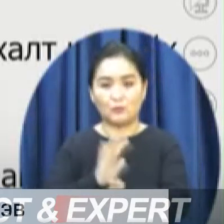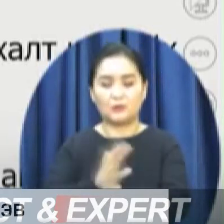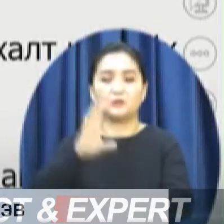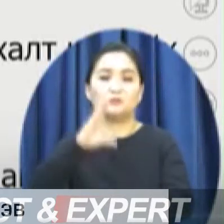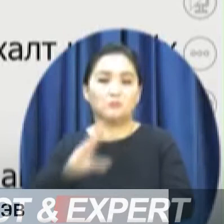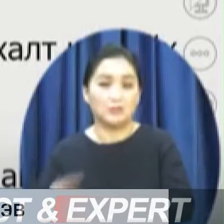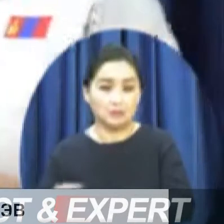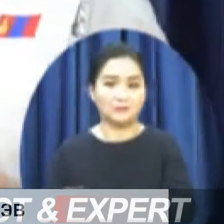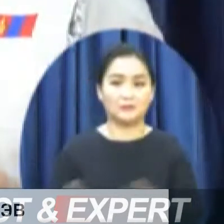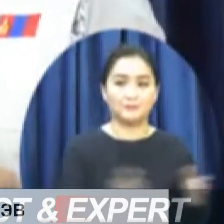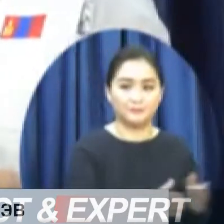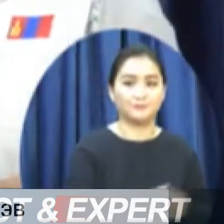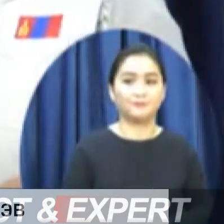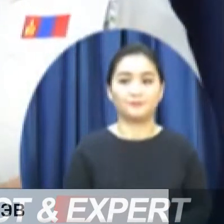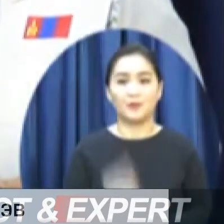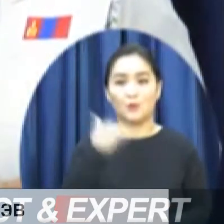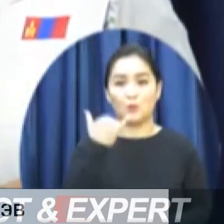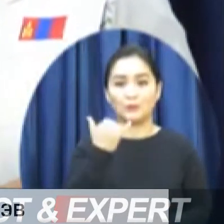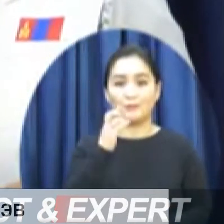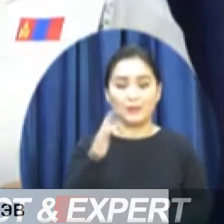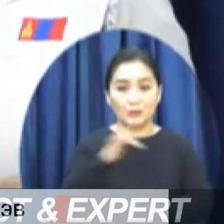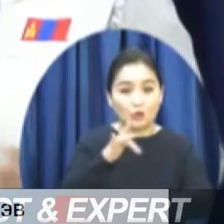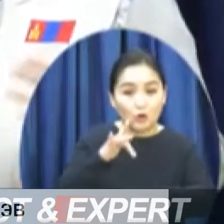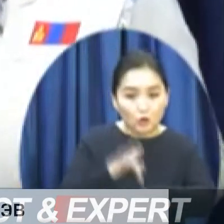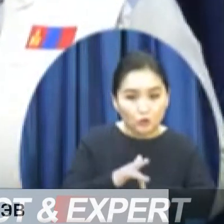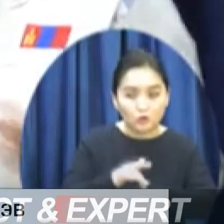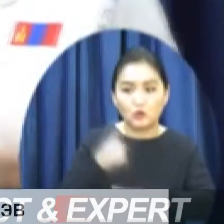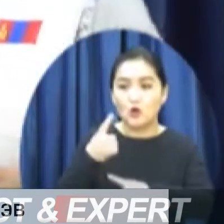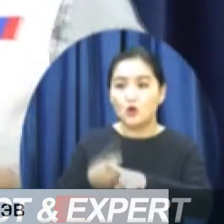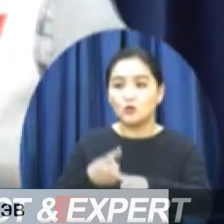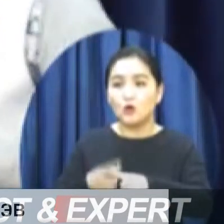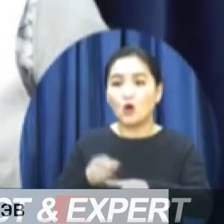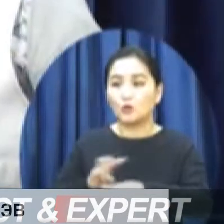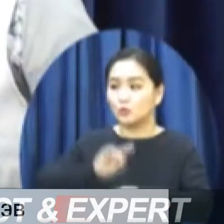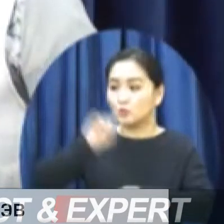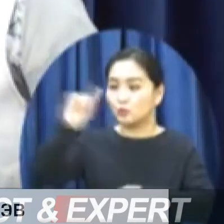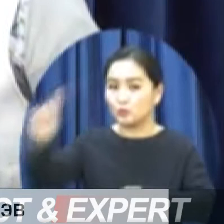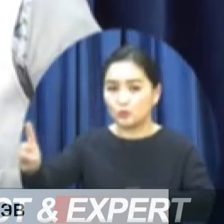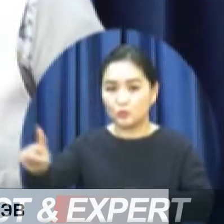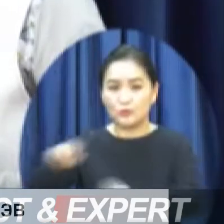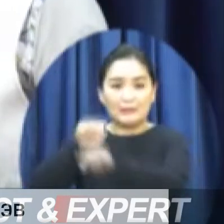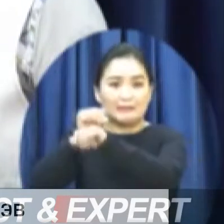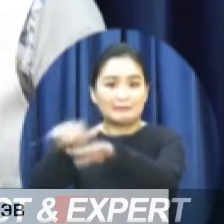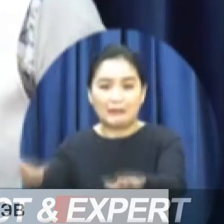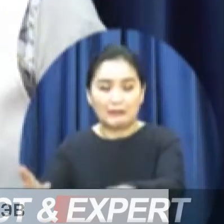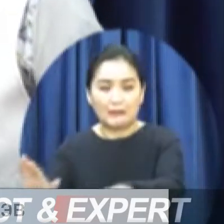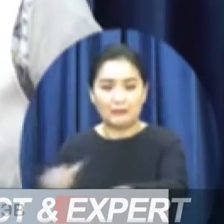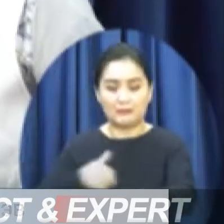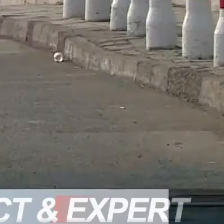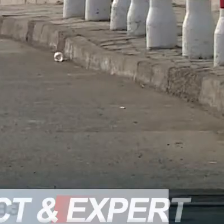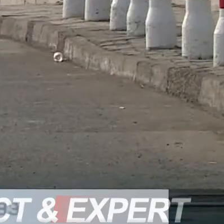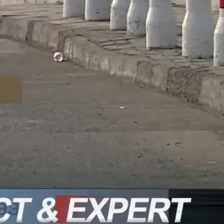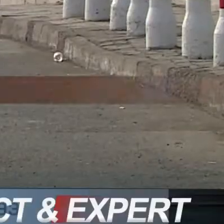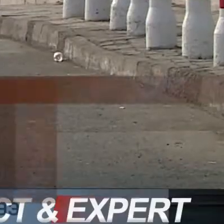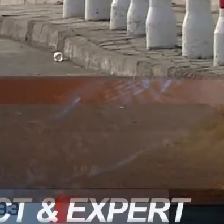нь мэдээч хэрэг Улаанбаатар хотоос аймаг орон нутгууд руу бол халдвар одоо цаашид үргэлжлэн тархахаас болоод одоо учин сэргийлэх бас томхон ачаал багталтай